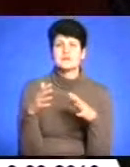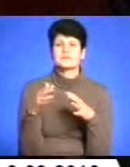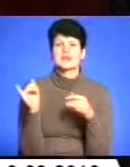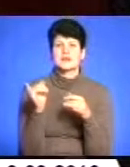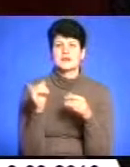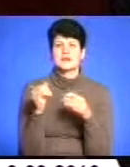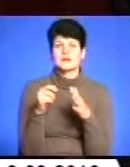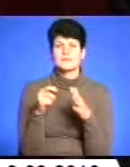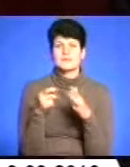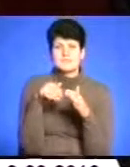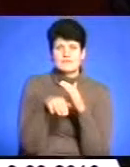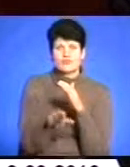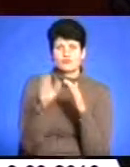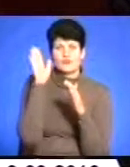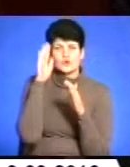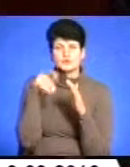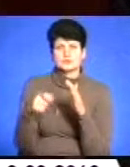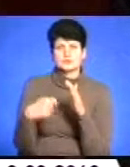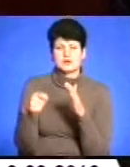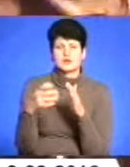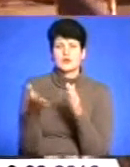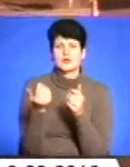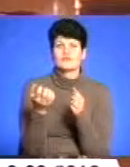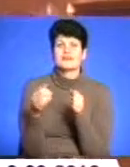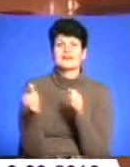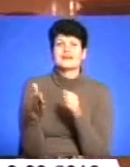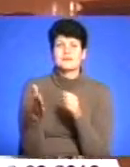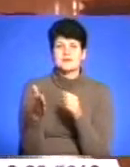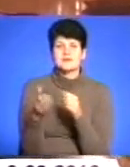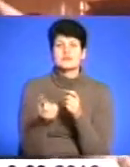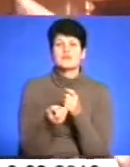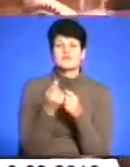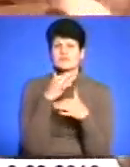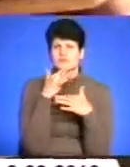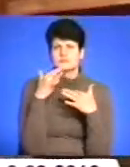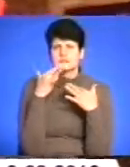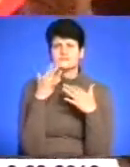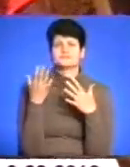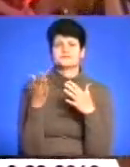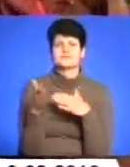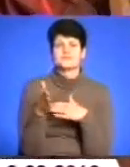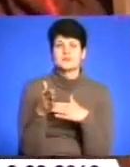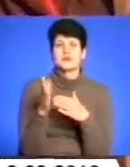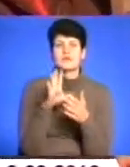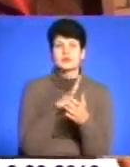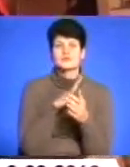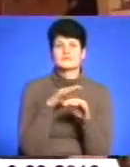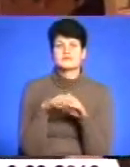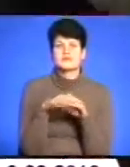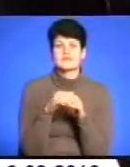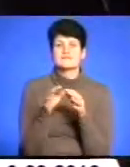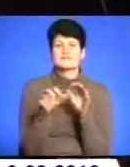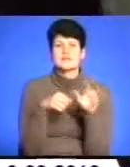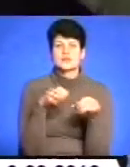виїхала слідчо-оперативна група, яка дану подію задокументувала. В ході огляду місця події виявлено 70 мішків з